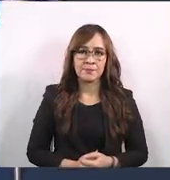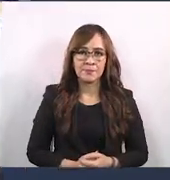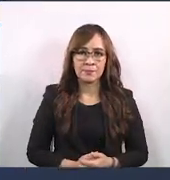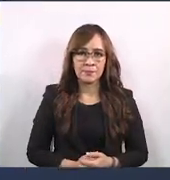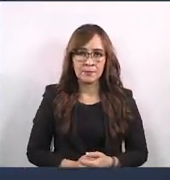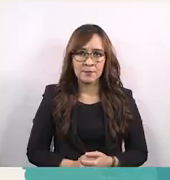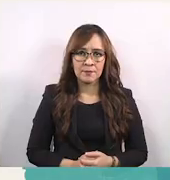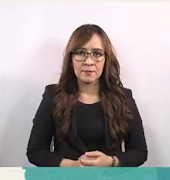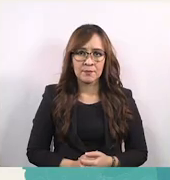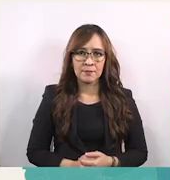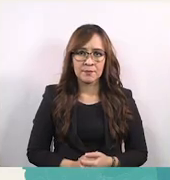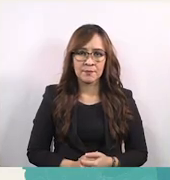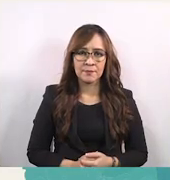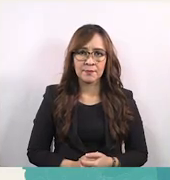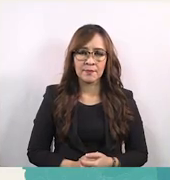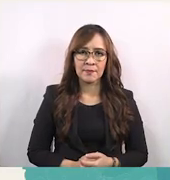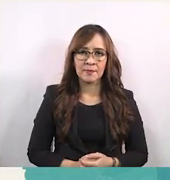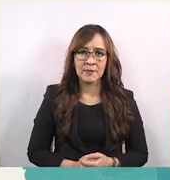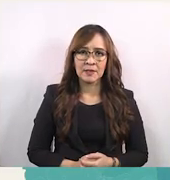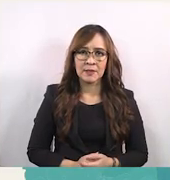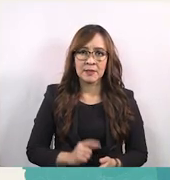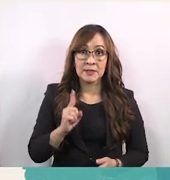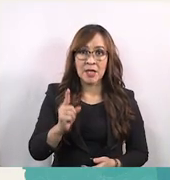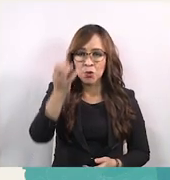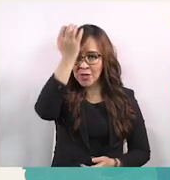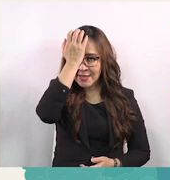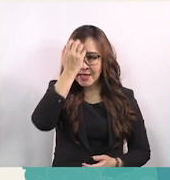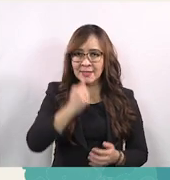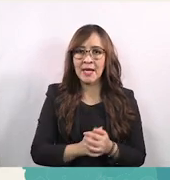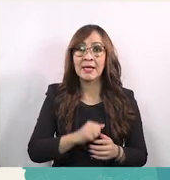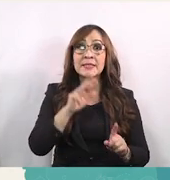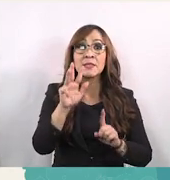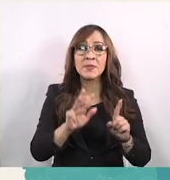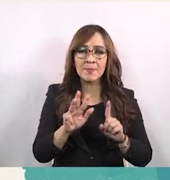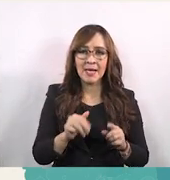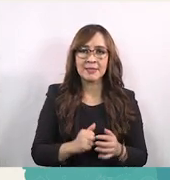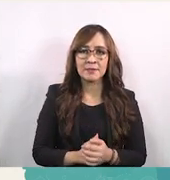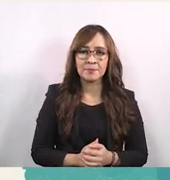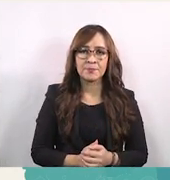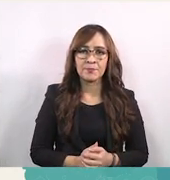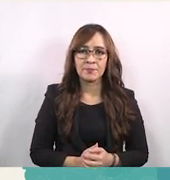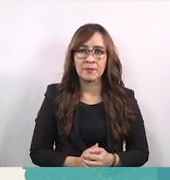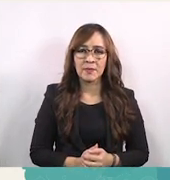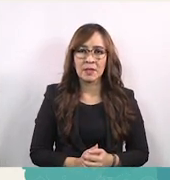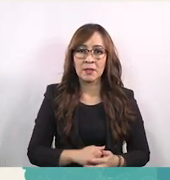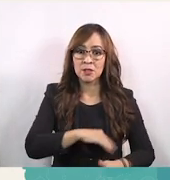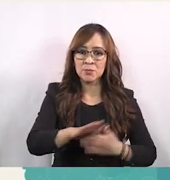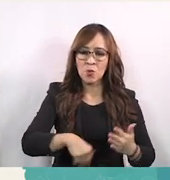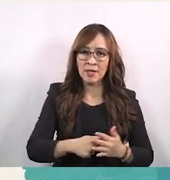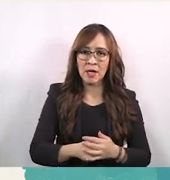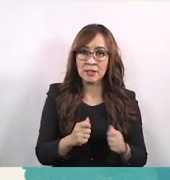sembelit kita lihat Selanjutnya 1 raja-raja 9-2 ketika ah memberitahukan kepada Israel